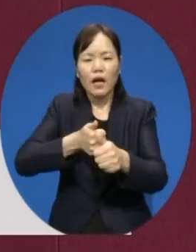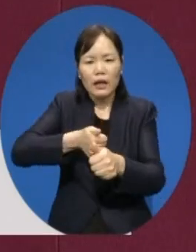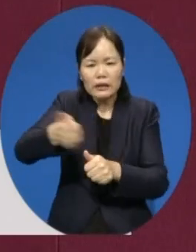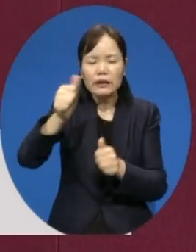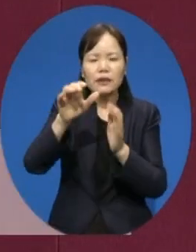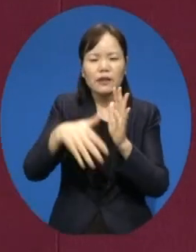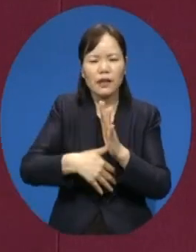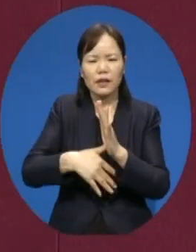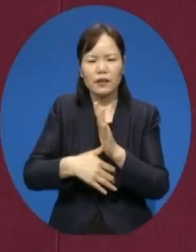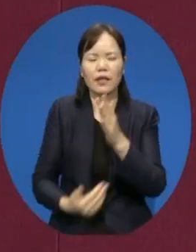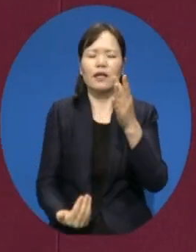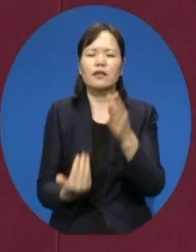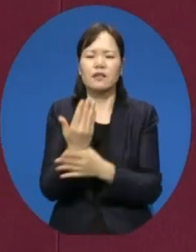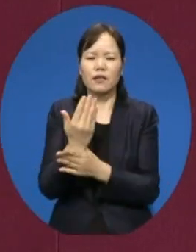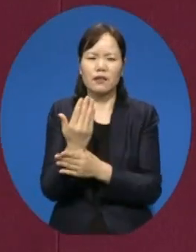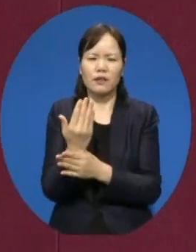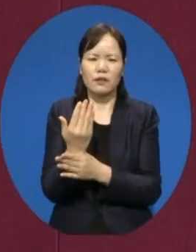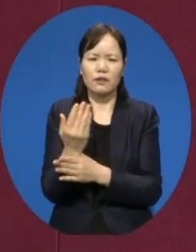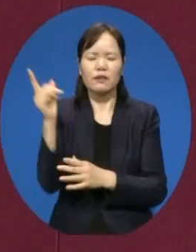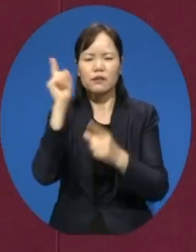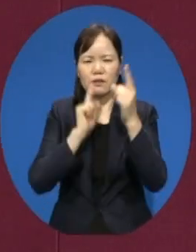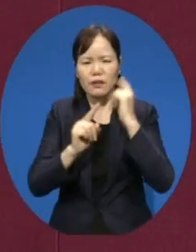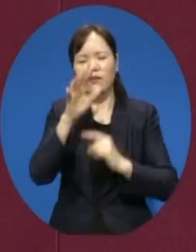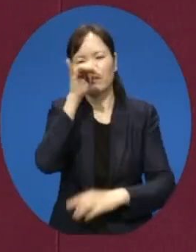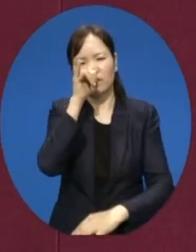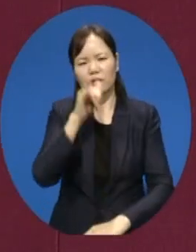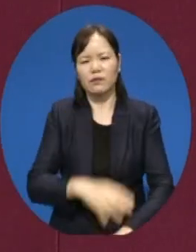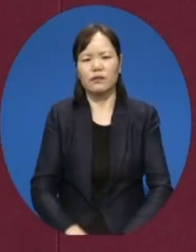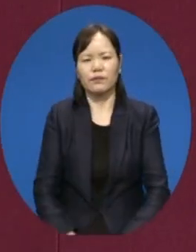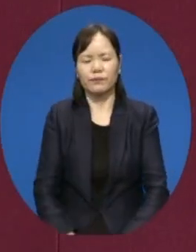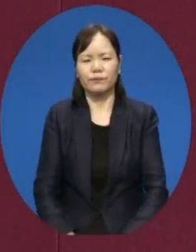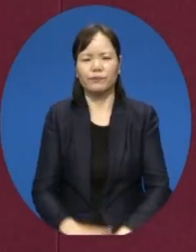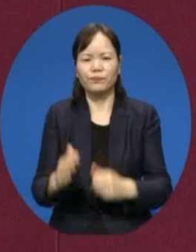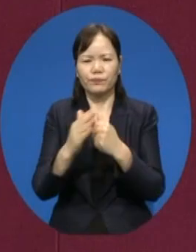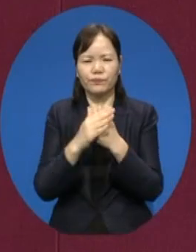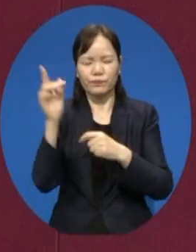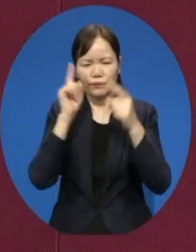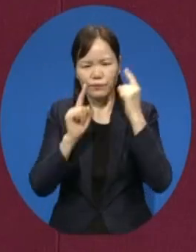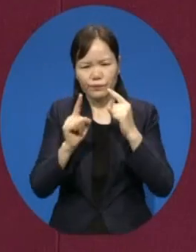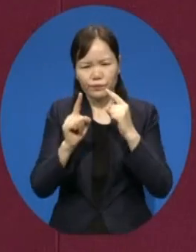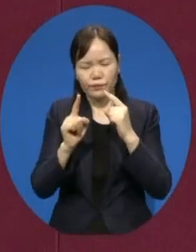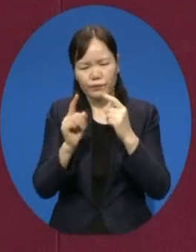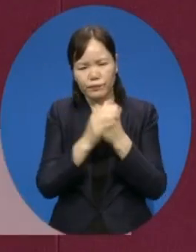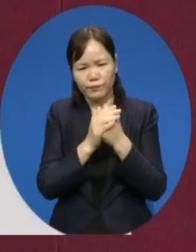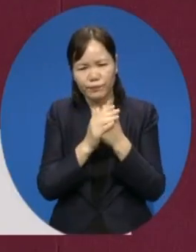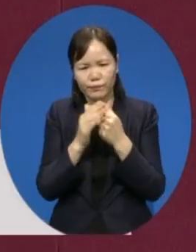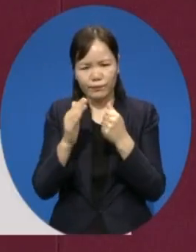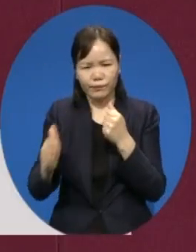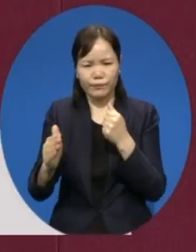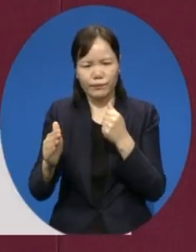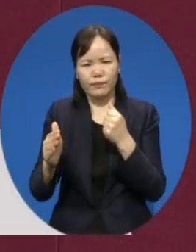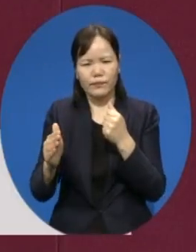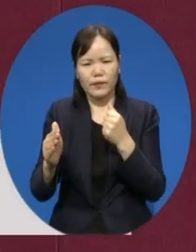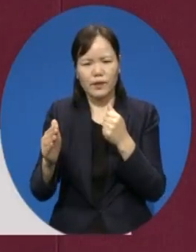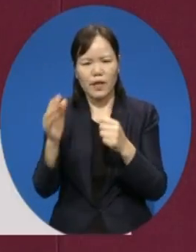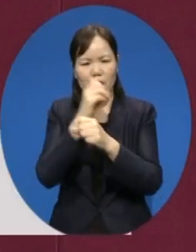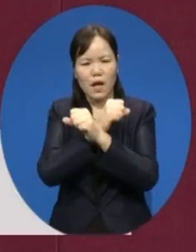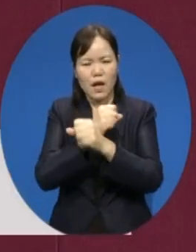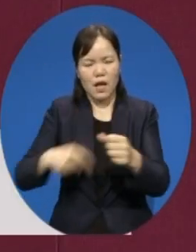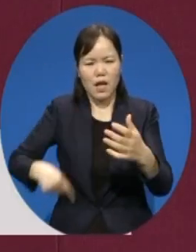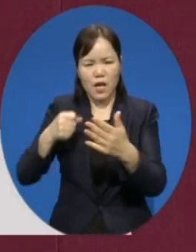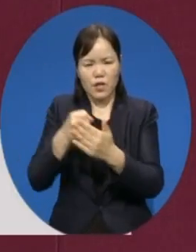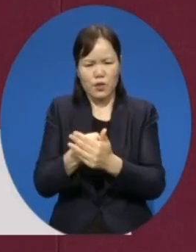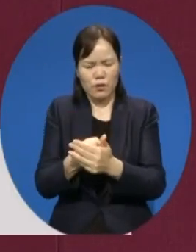과정에서 상은 남기 마련이기 때문입니다. 그러기에 흉터를 이율해서 용사를 능력을